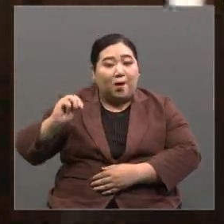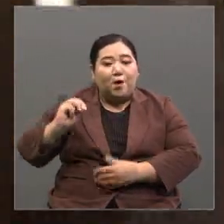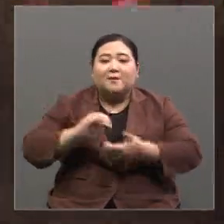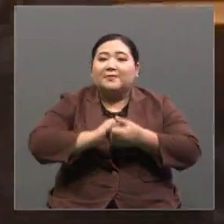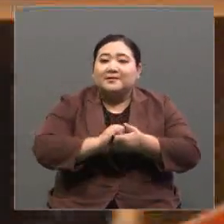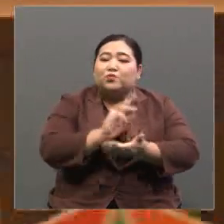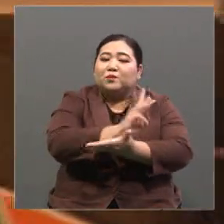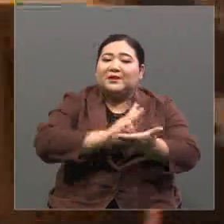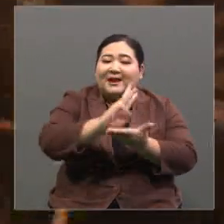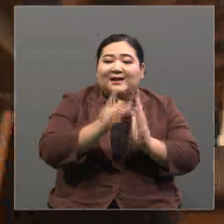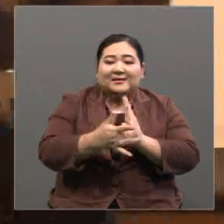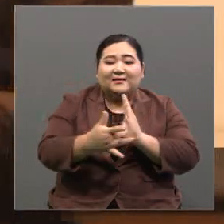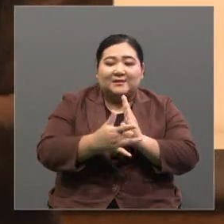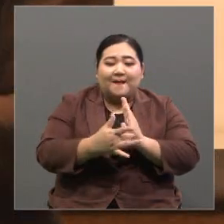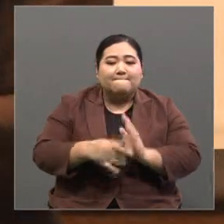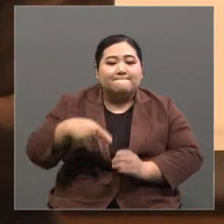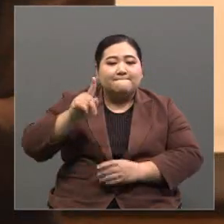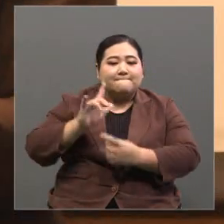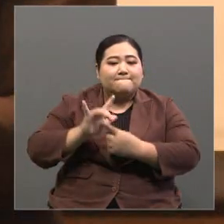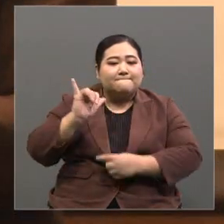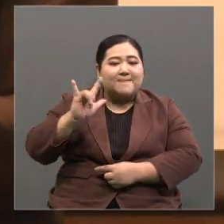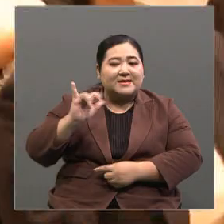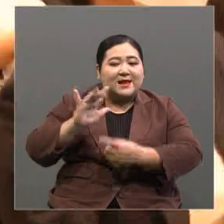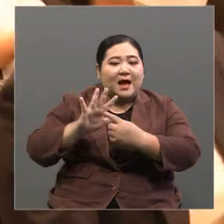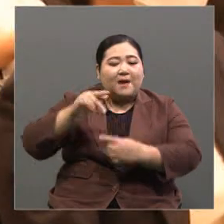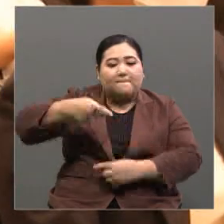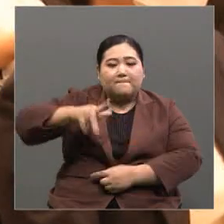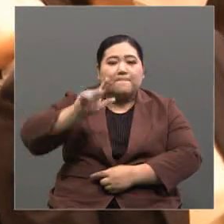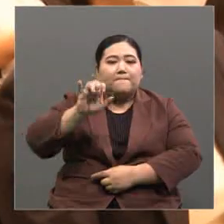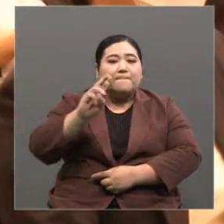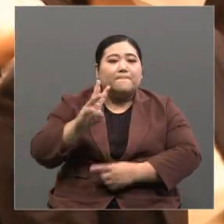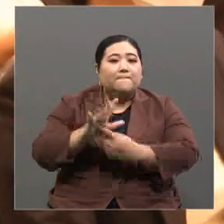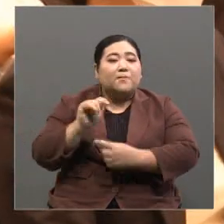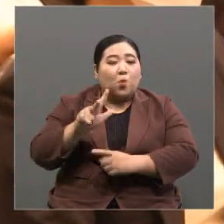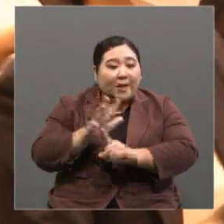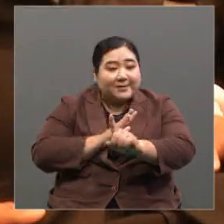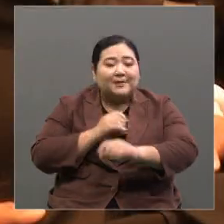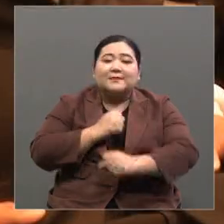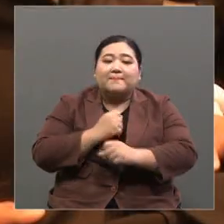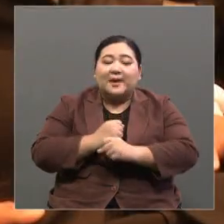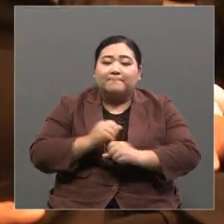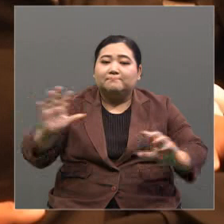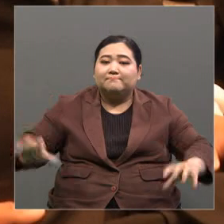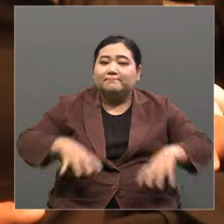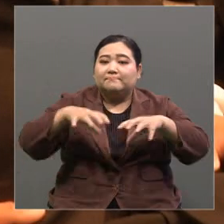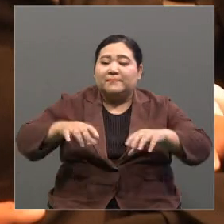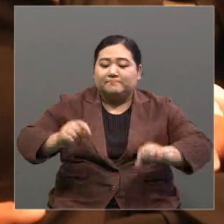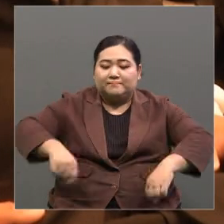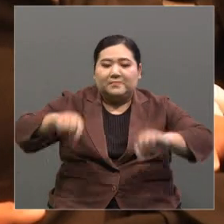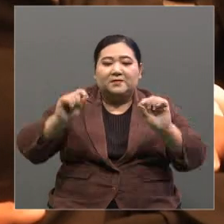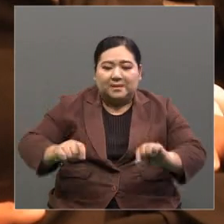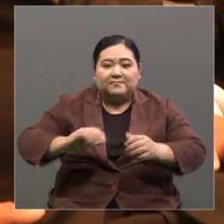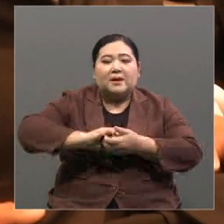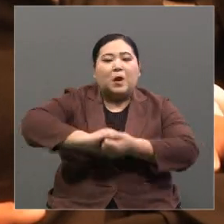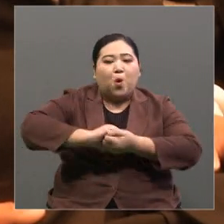วิทยาลัยเทคโนโลยีปัญญาภิวัฒน์ในการสร้างออกมมโดยทั้งสองหน่วยงานได้มีพิธีลงนามในบันทึกข้อตกลง